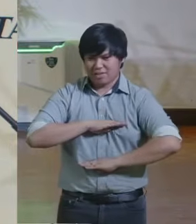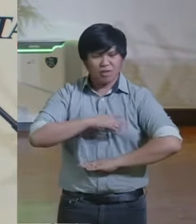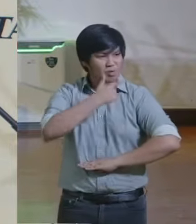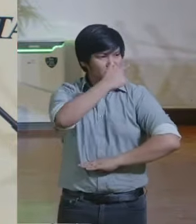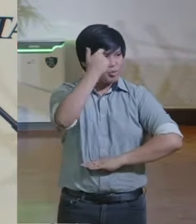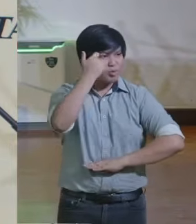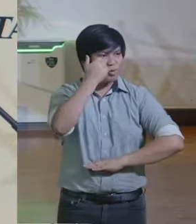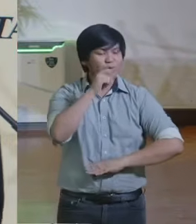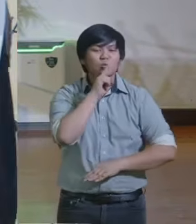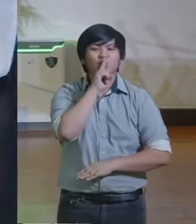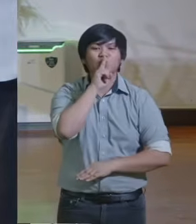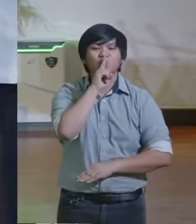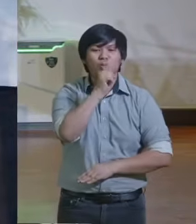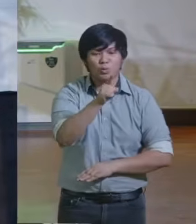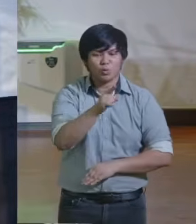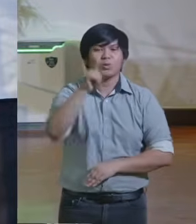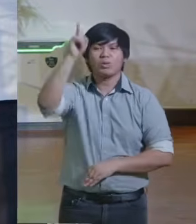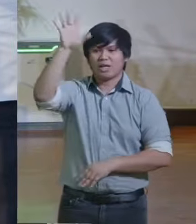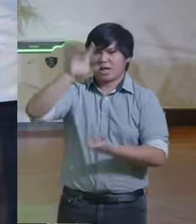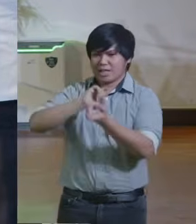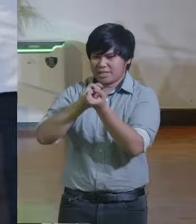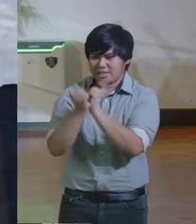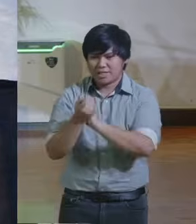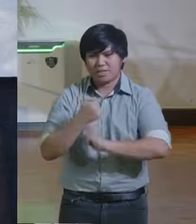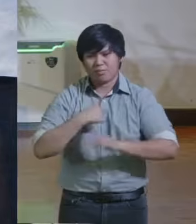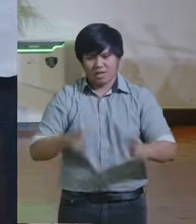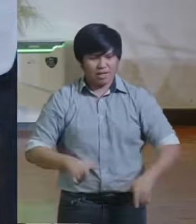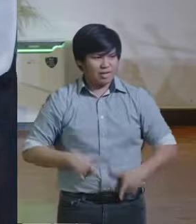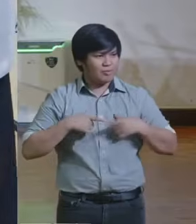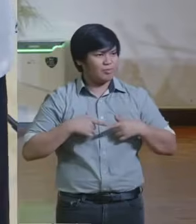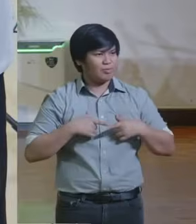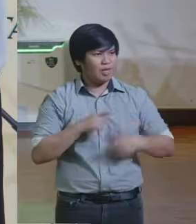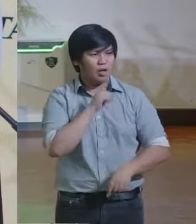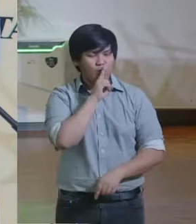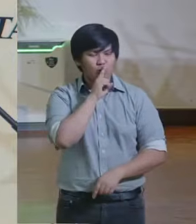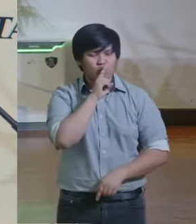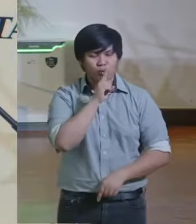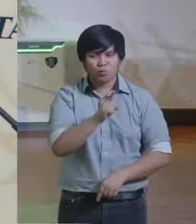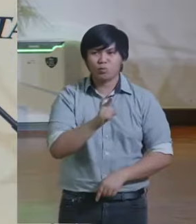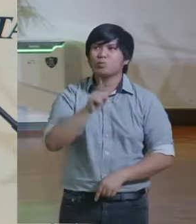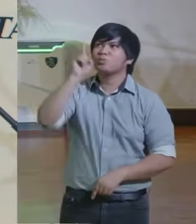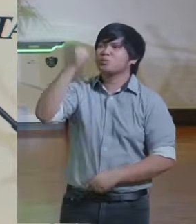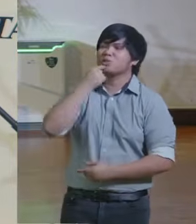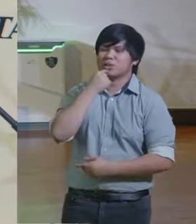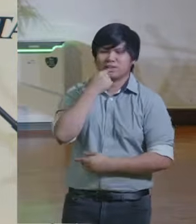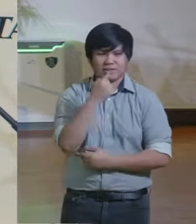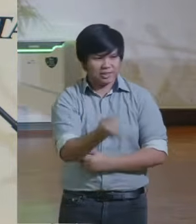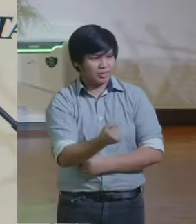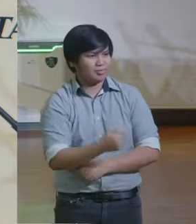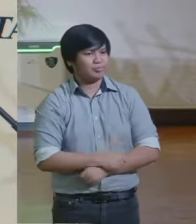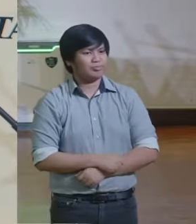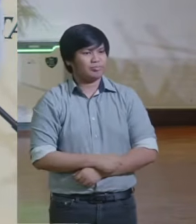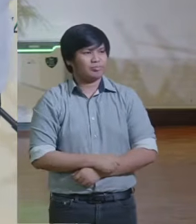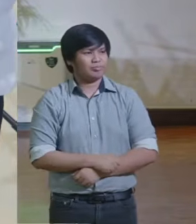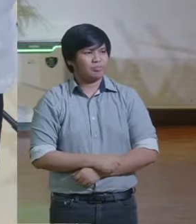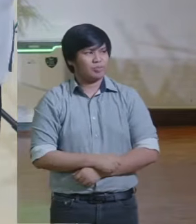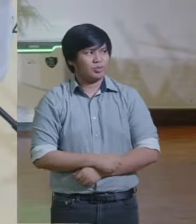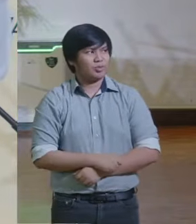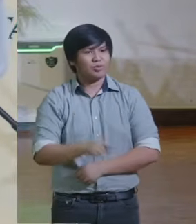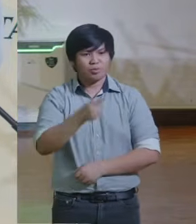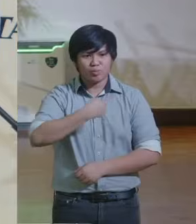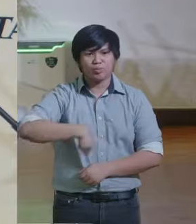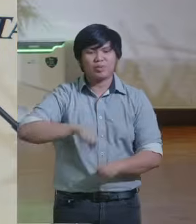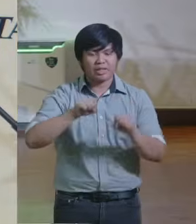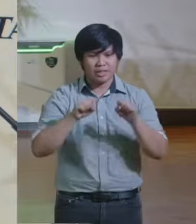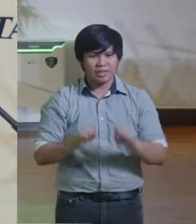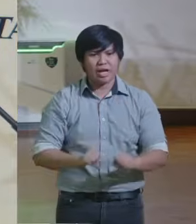totoo ang pagbabago na ginawa ng Diyos sa buhay niya, totoo ang kanyang sinasabi. At maaari nating